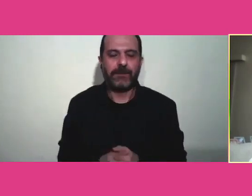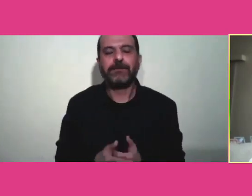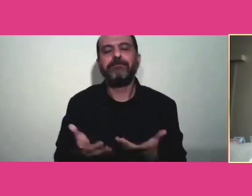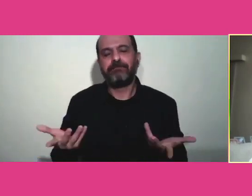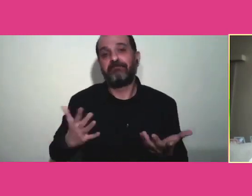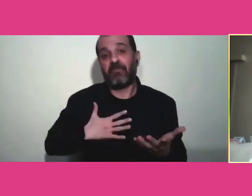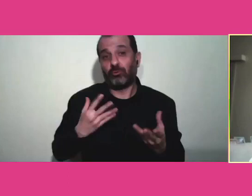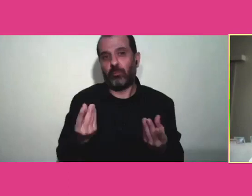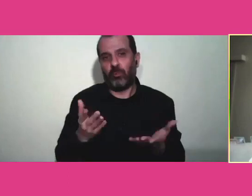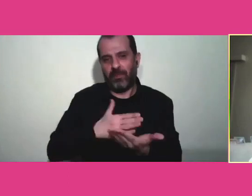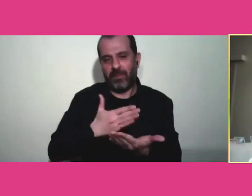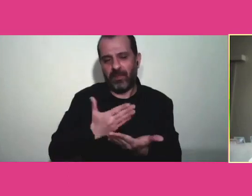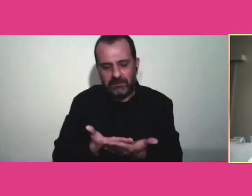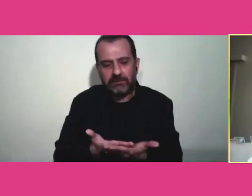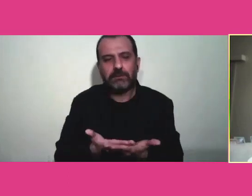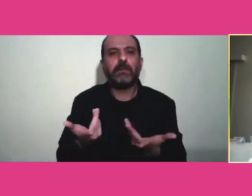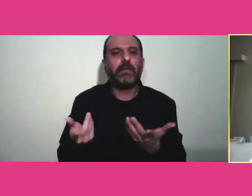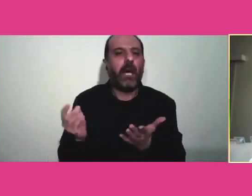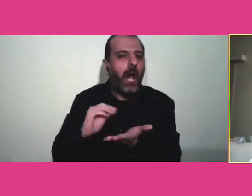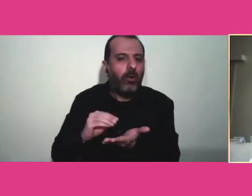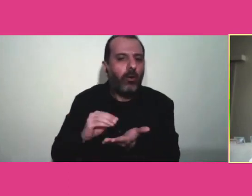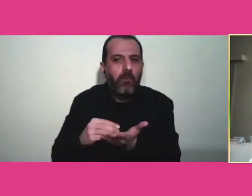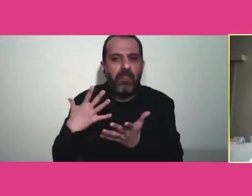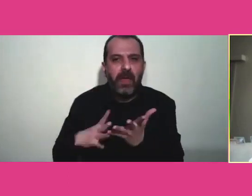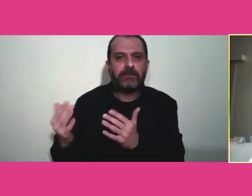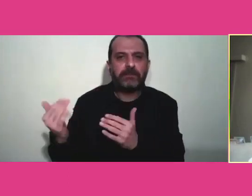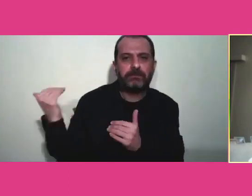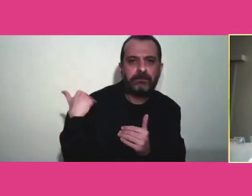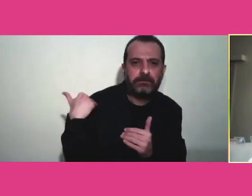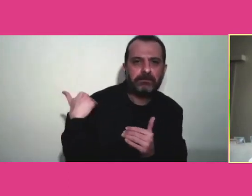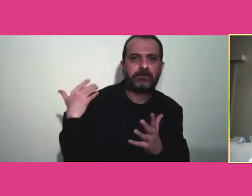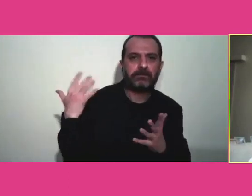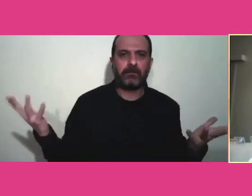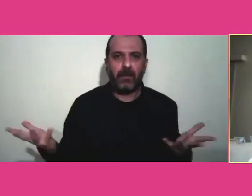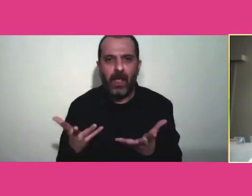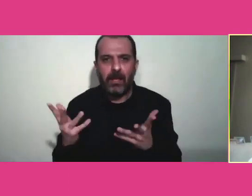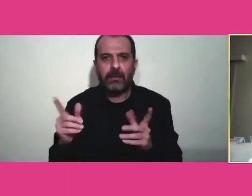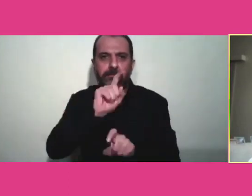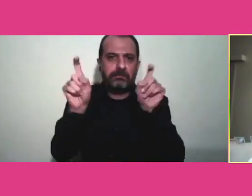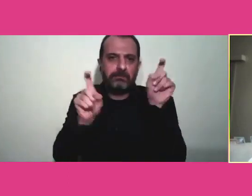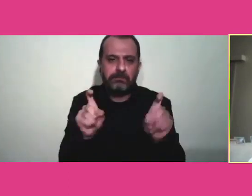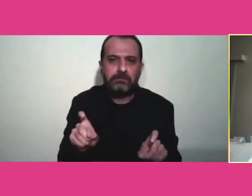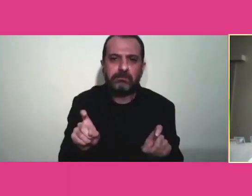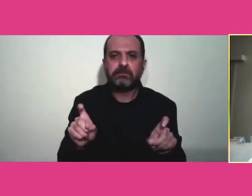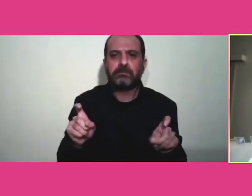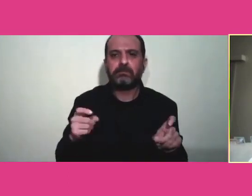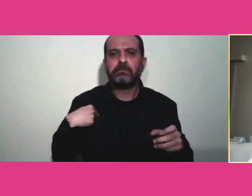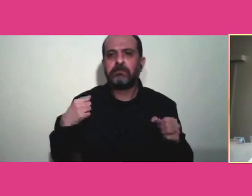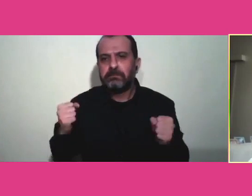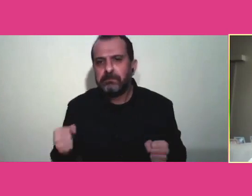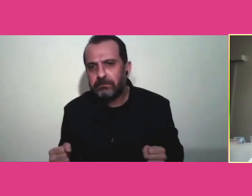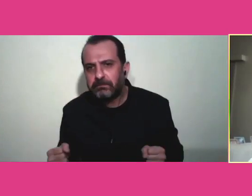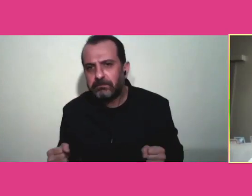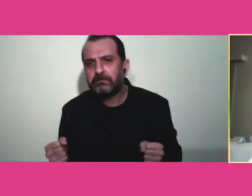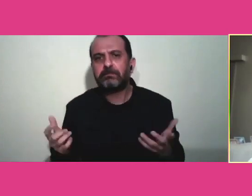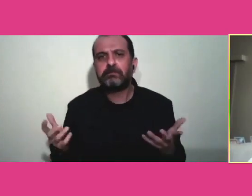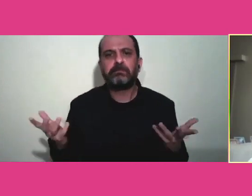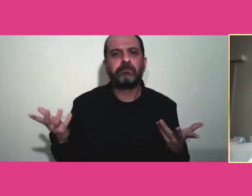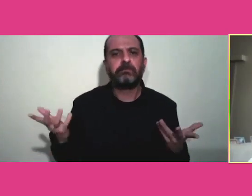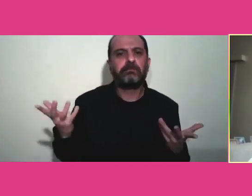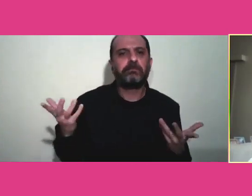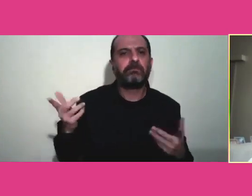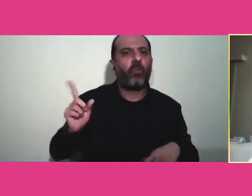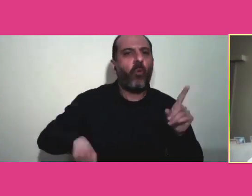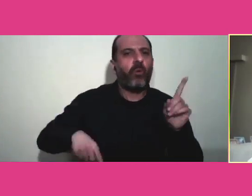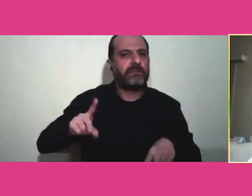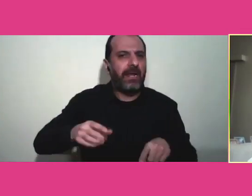Και δεν ξέρω αν υπάρχουν κάποιες ερωτήσεις. Είμαστε εδώ. Νομίζω κάποιοι από τους ομιλητές μας